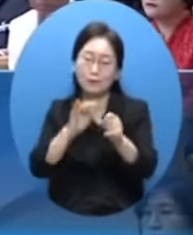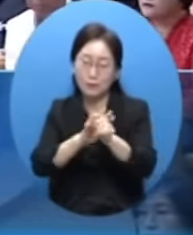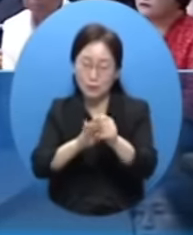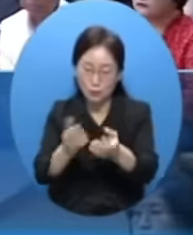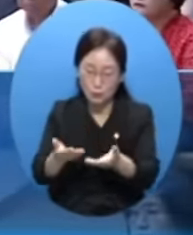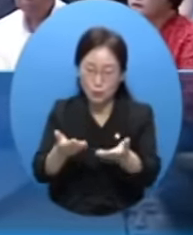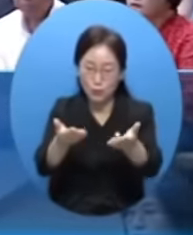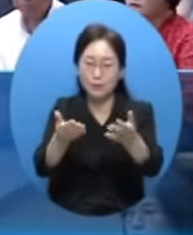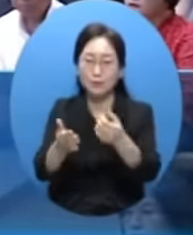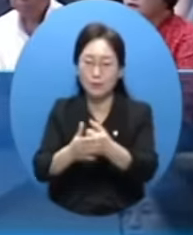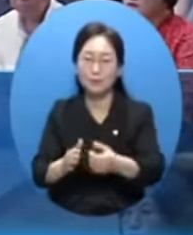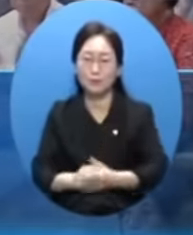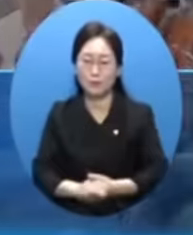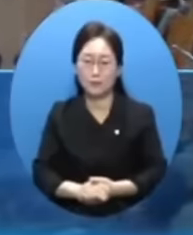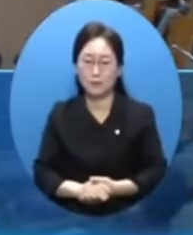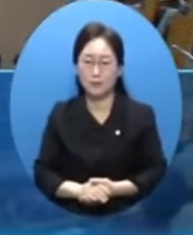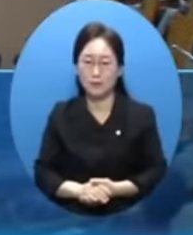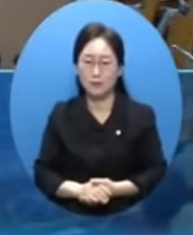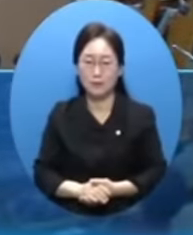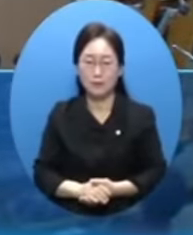여기실 것입니다.